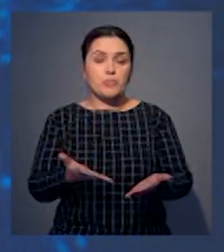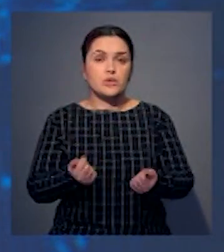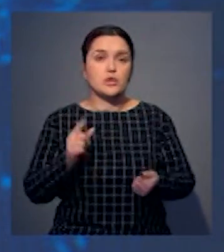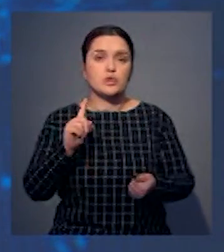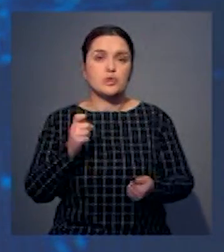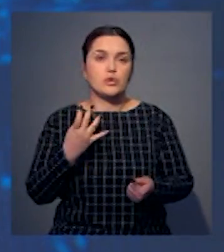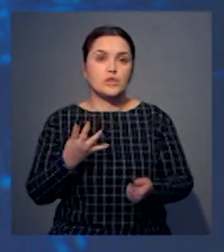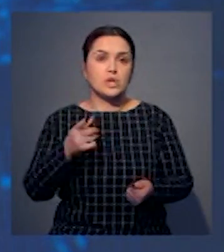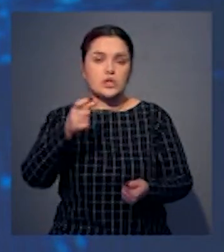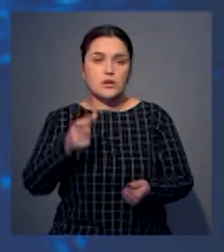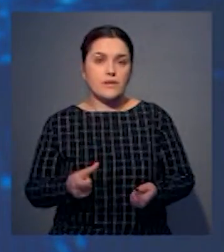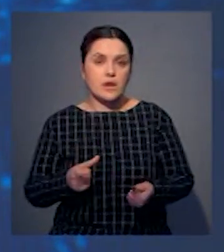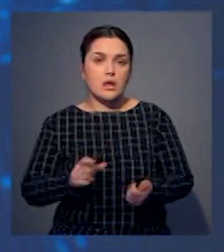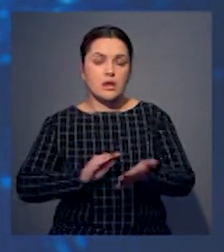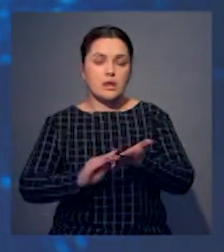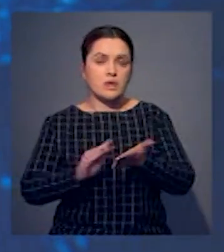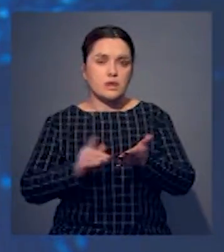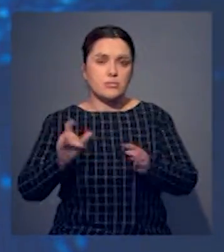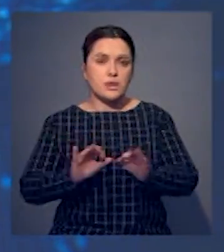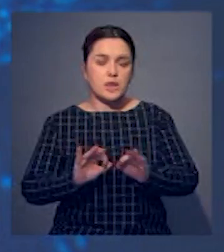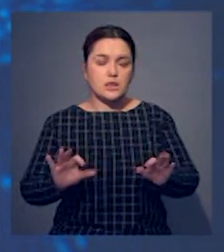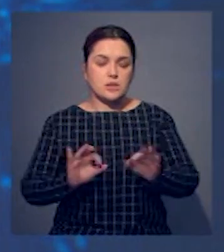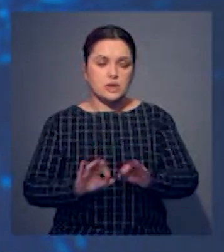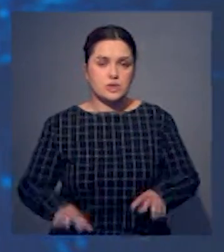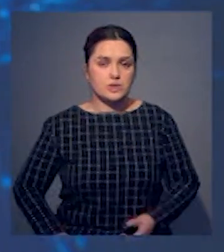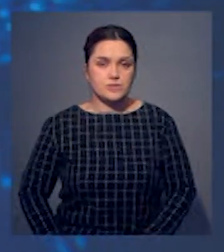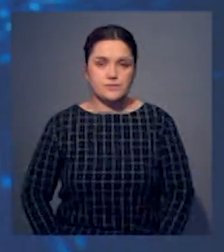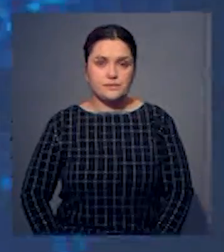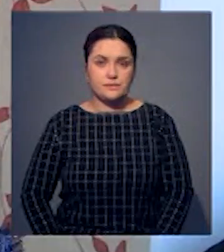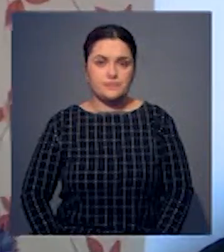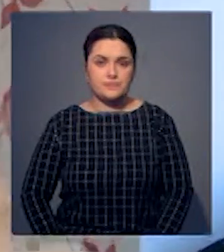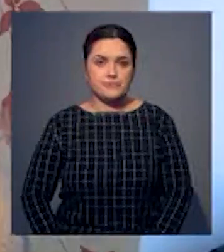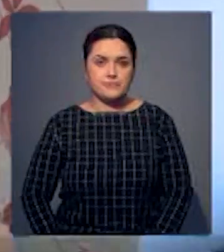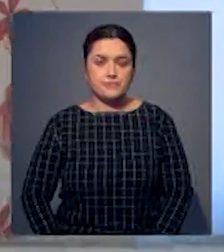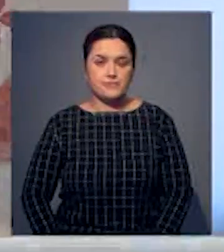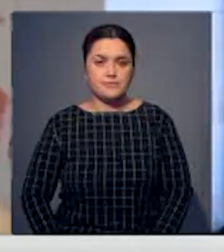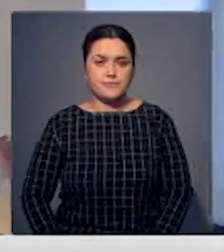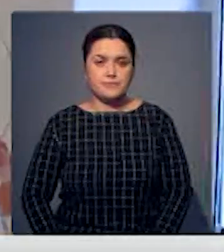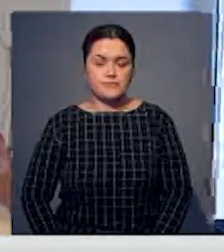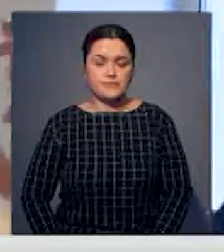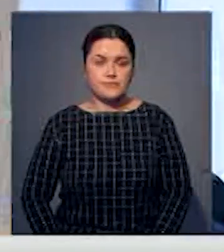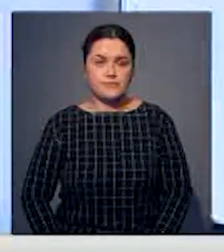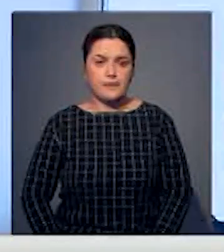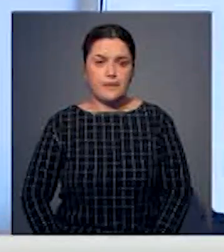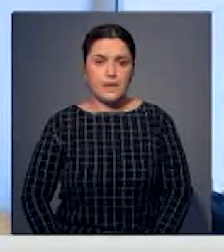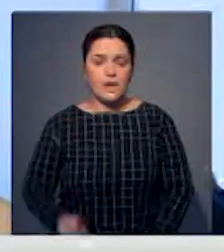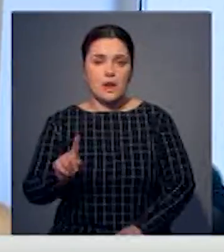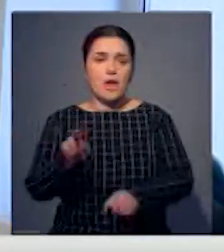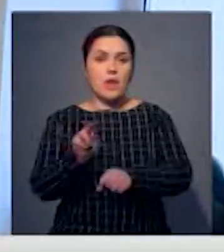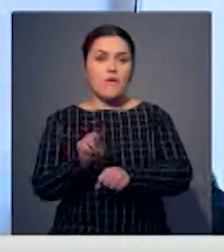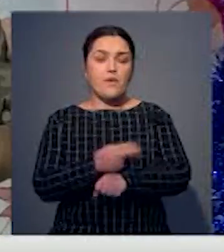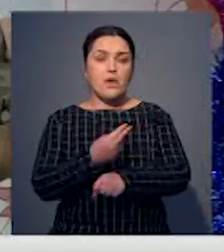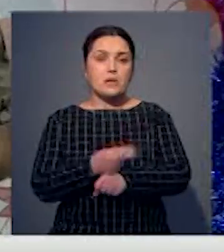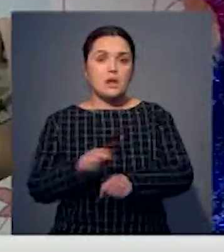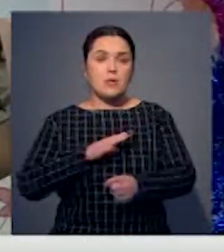квартиры получили лишь 104 человека. Артем Грапов продолжит тему. А вот так делаем. Николай Жиделев воспитание получил